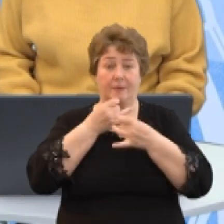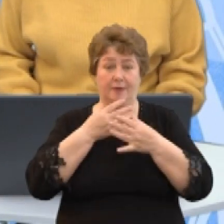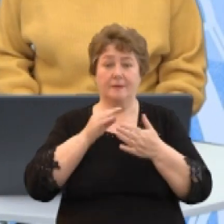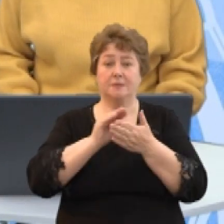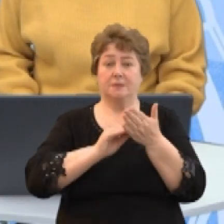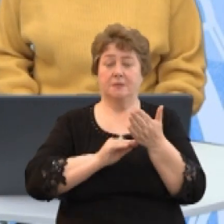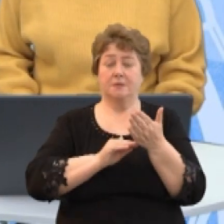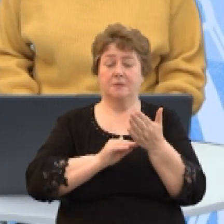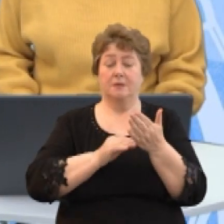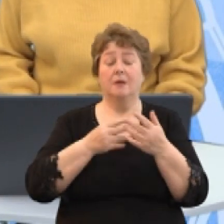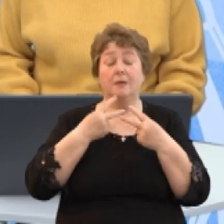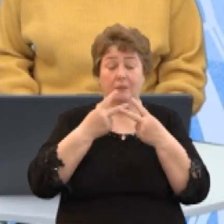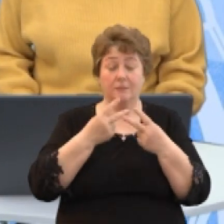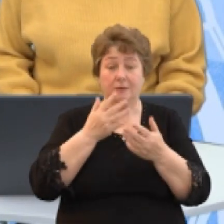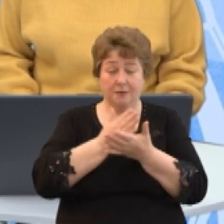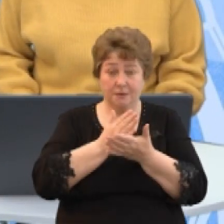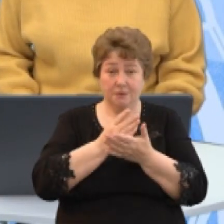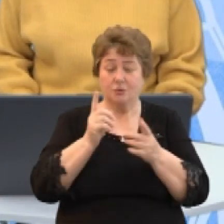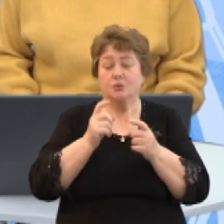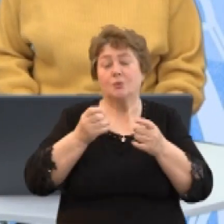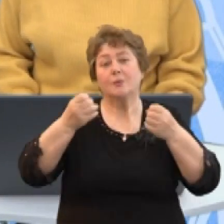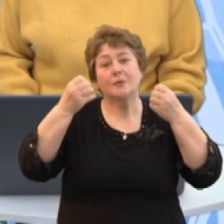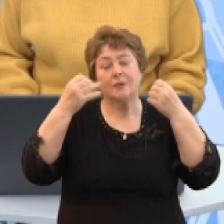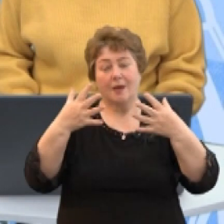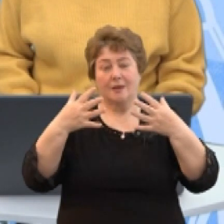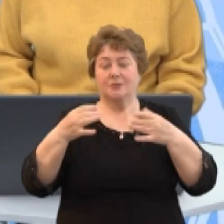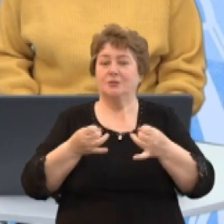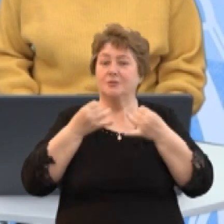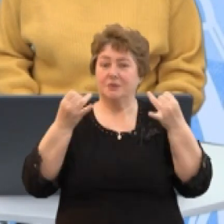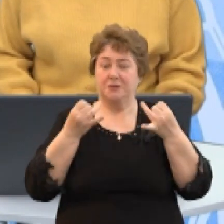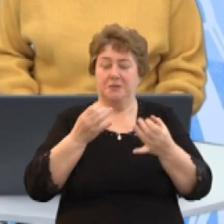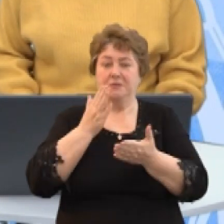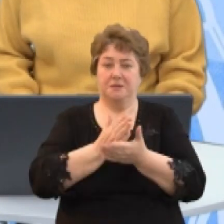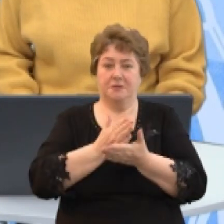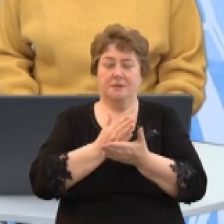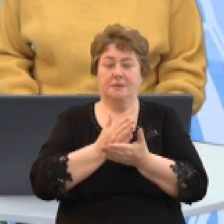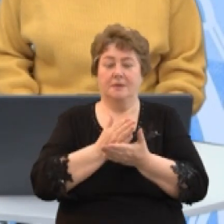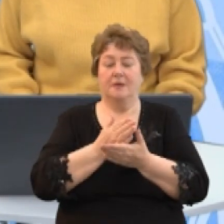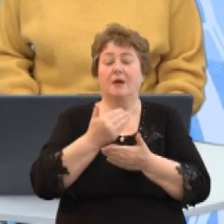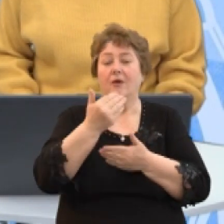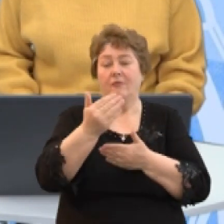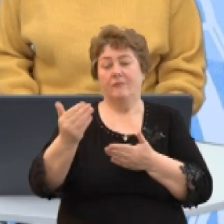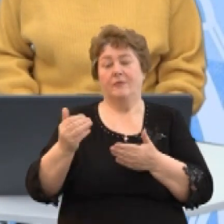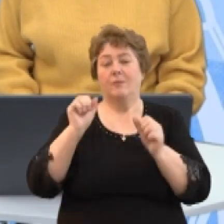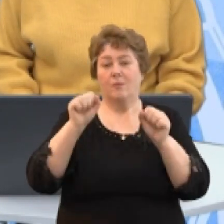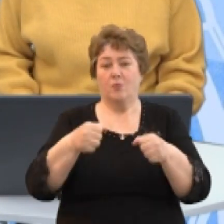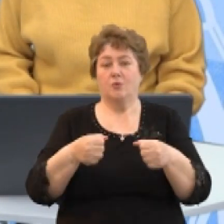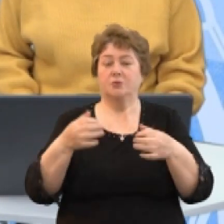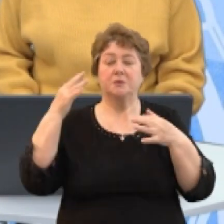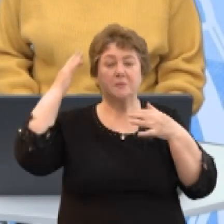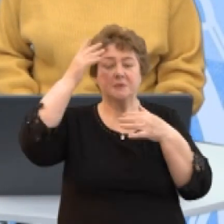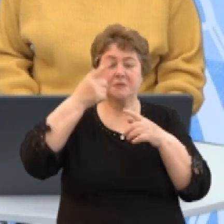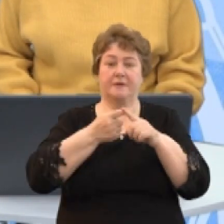текст вы заметили что он стал ярче и интересней вы можете представить эту